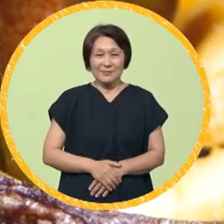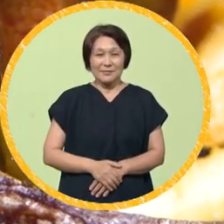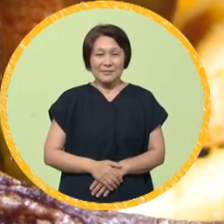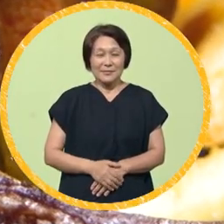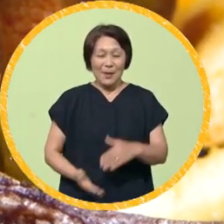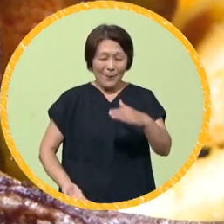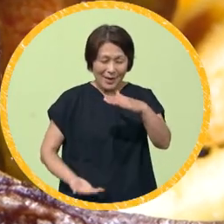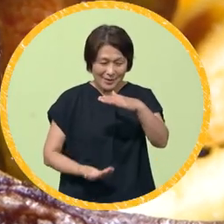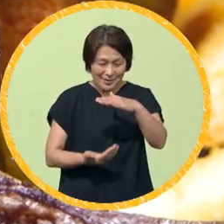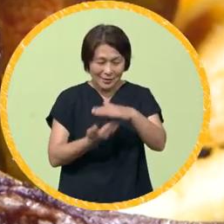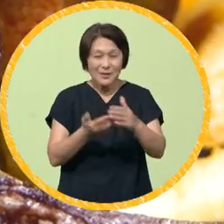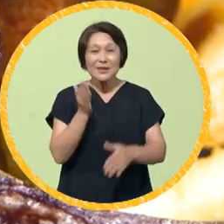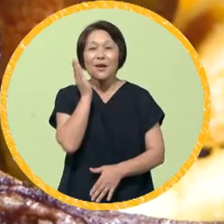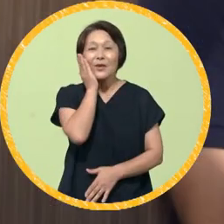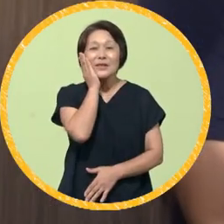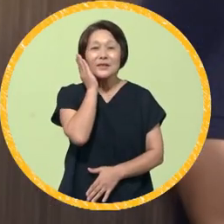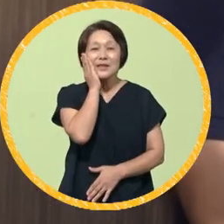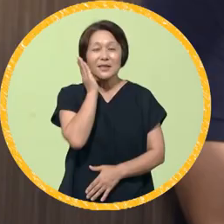しい。